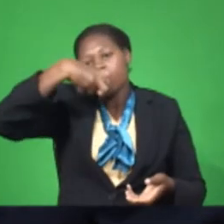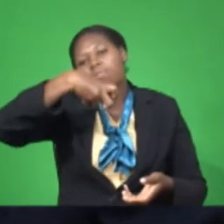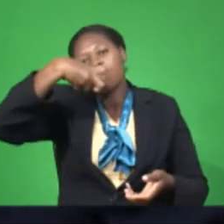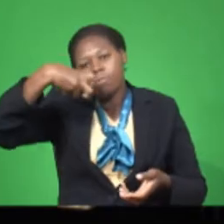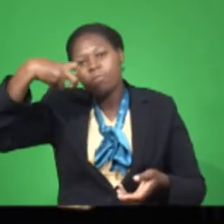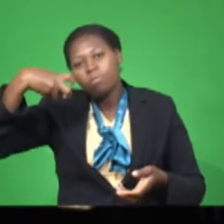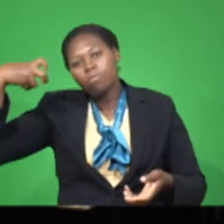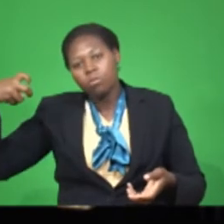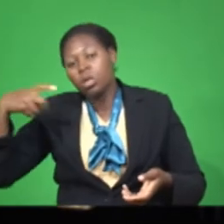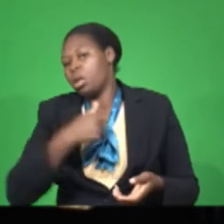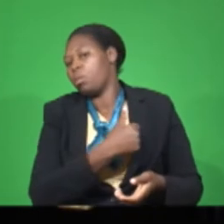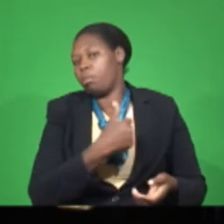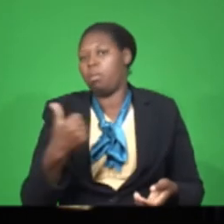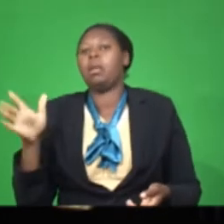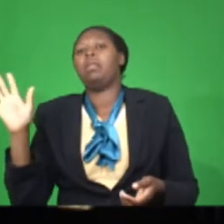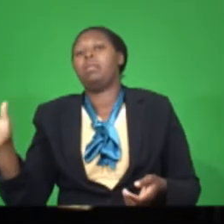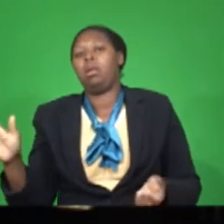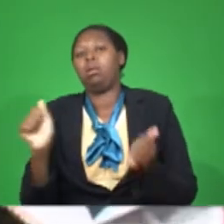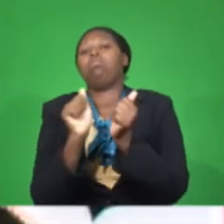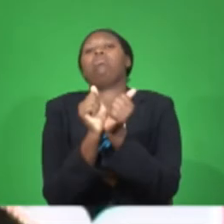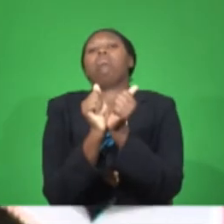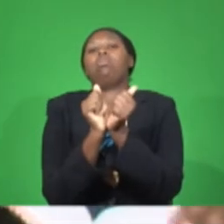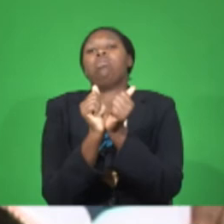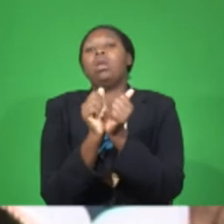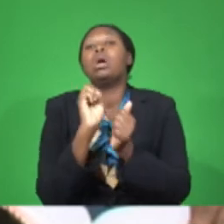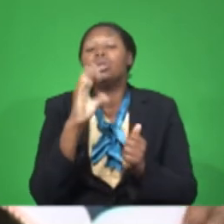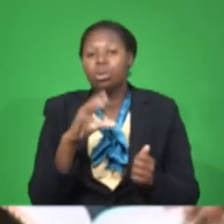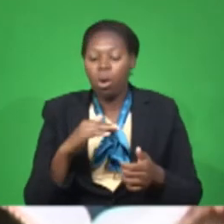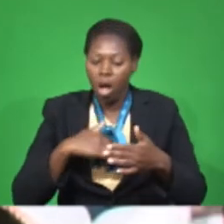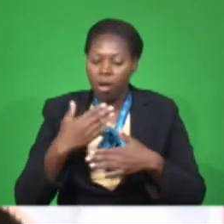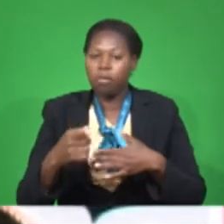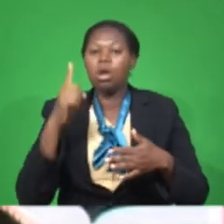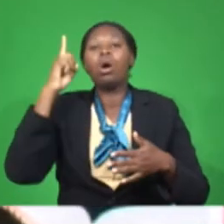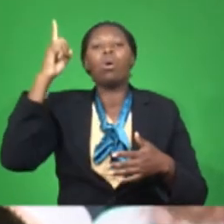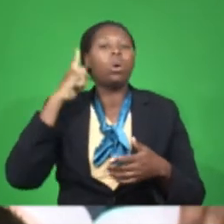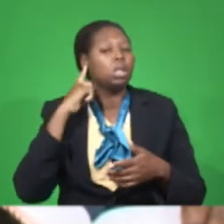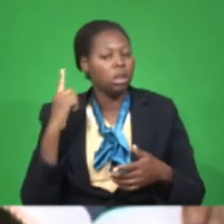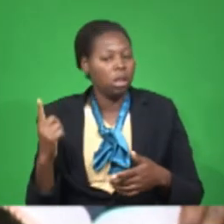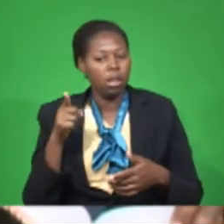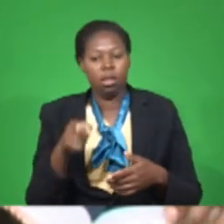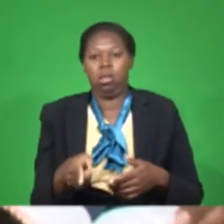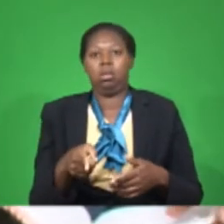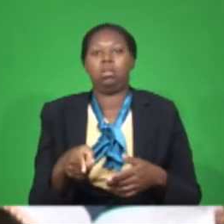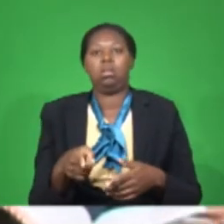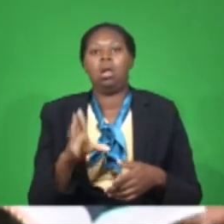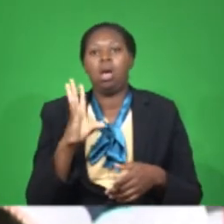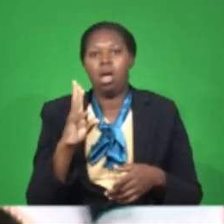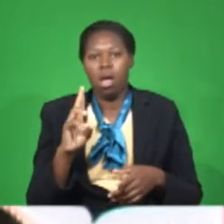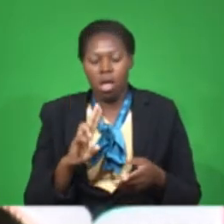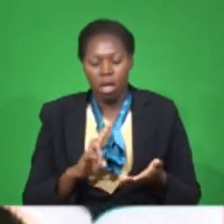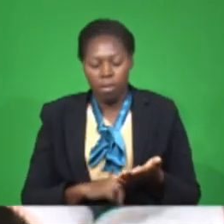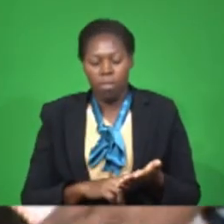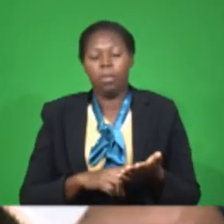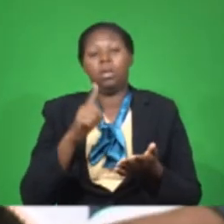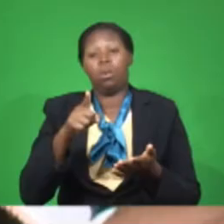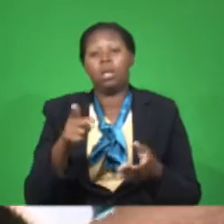Mwari akamunzwa. Saka tiri kuti kudii? Mwari kana achinzwa munhu akaipa saManasa. Ndozviri